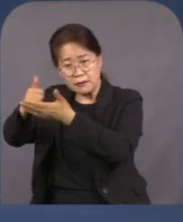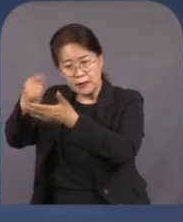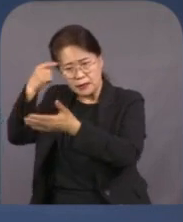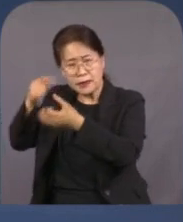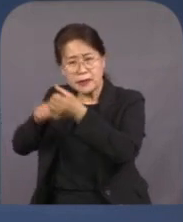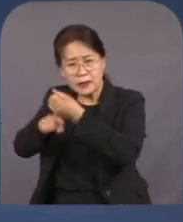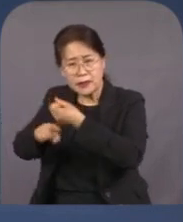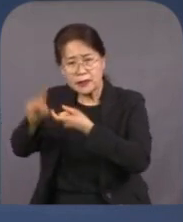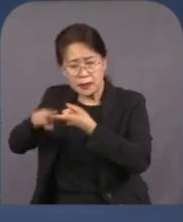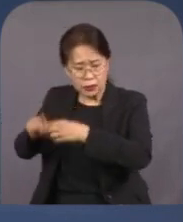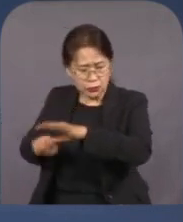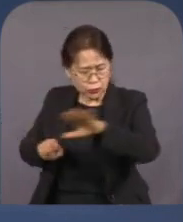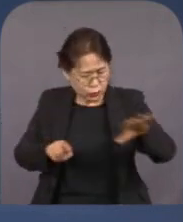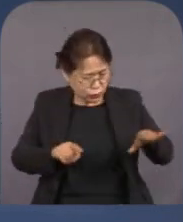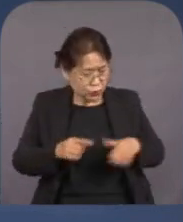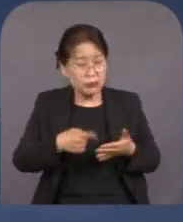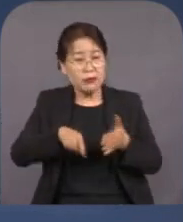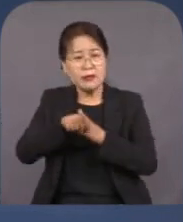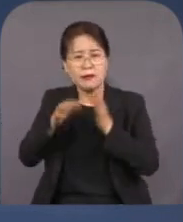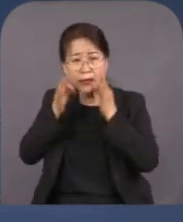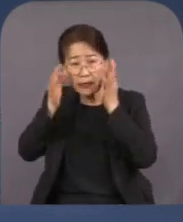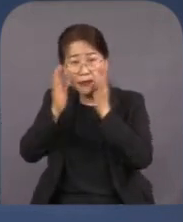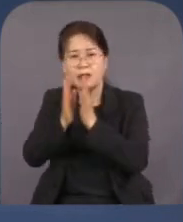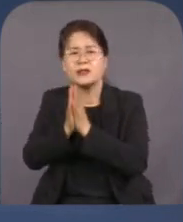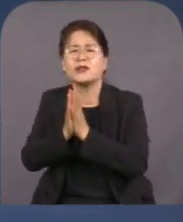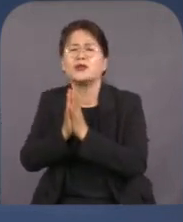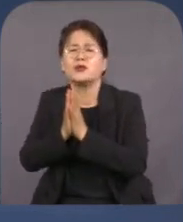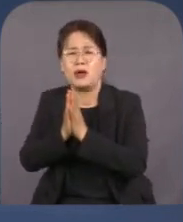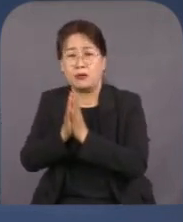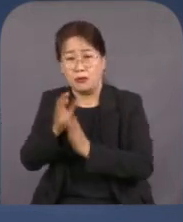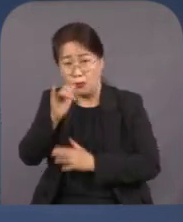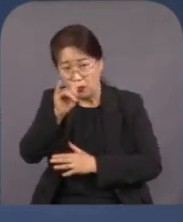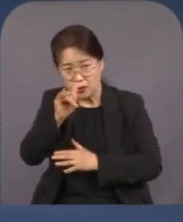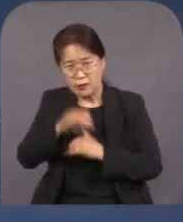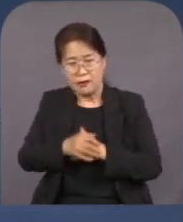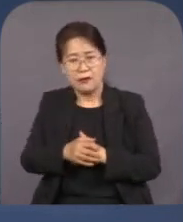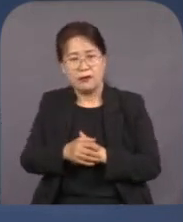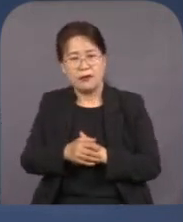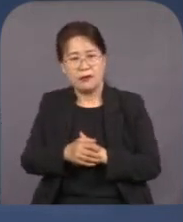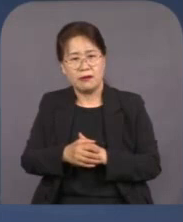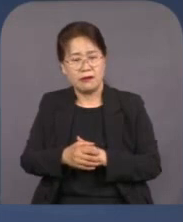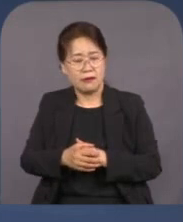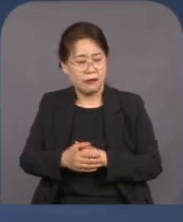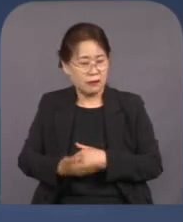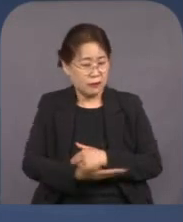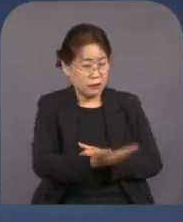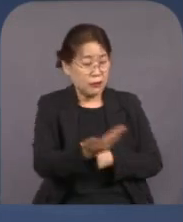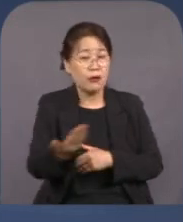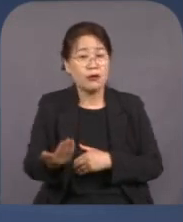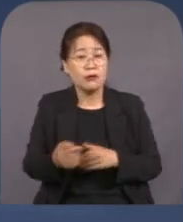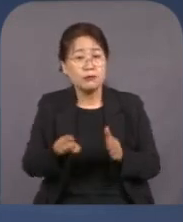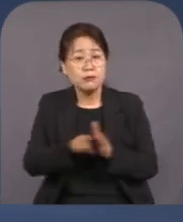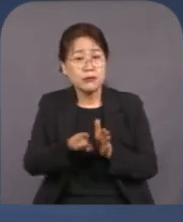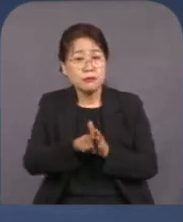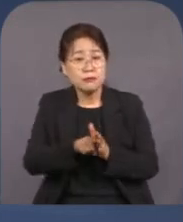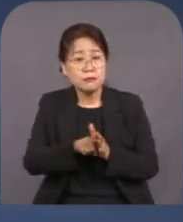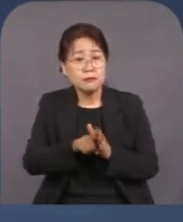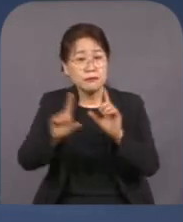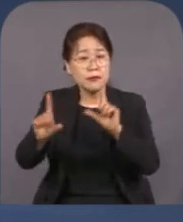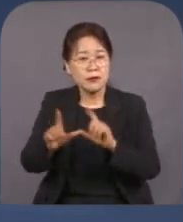뜻대로 우리를 위하여 간구하신다는 사실입니다 여러분 신앙생활 하면서 제일 어려운게